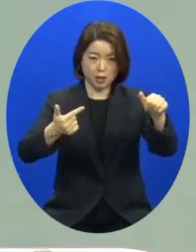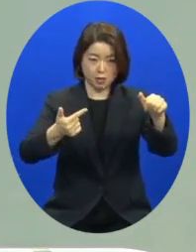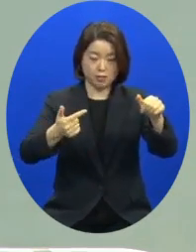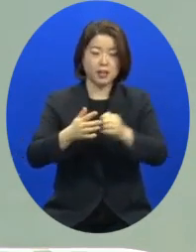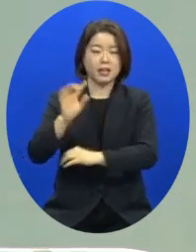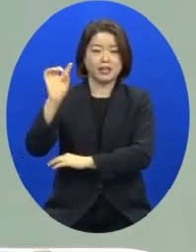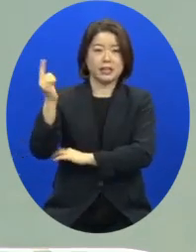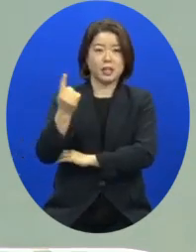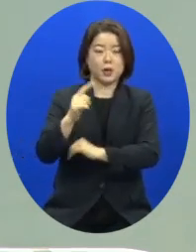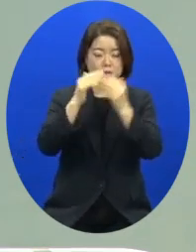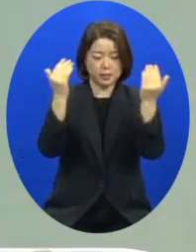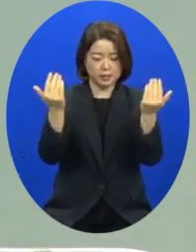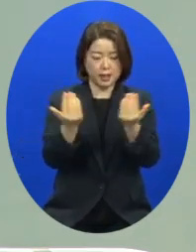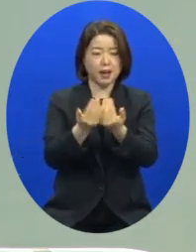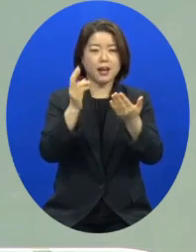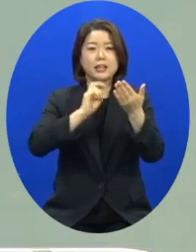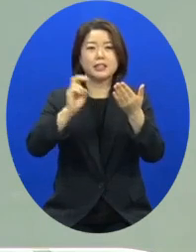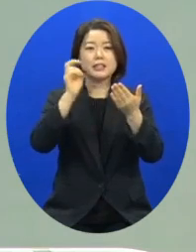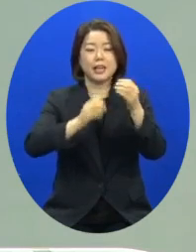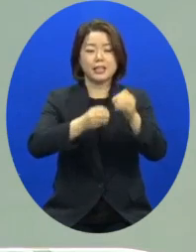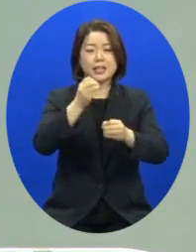다 썼다고 알려집니다.